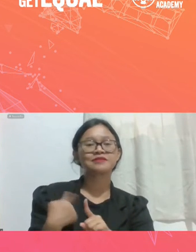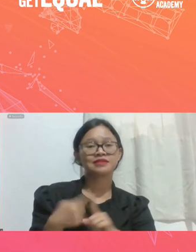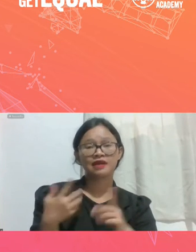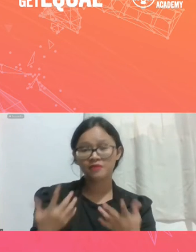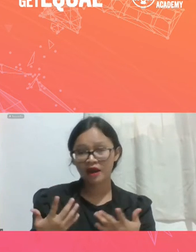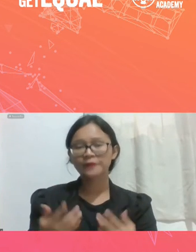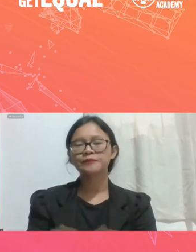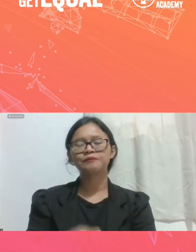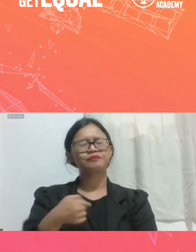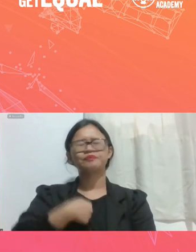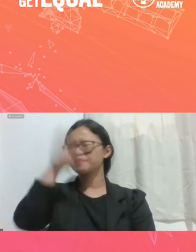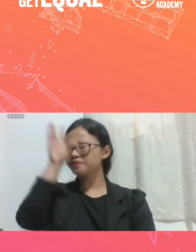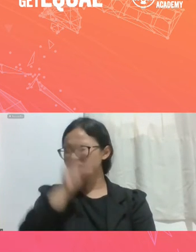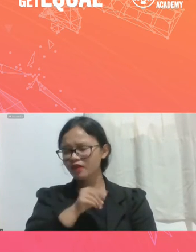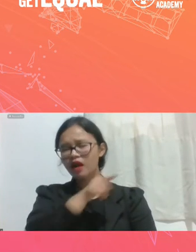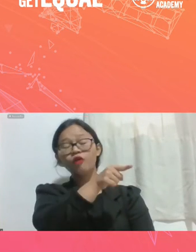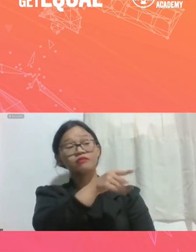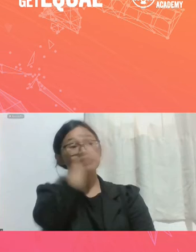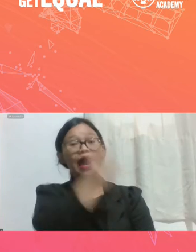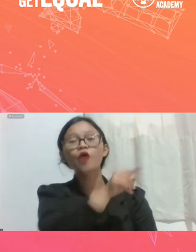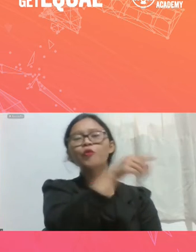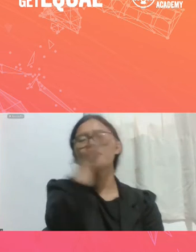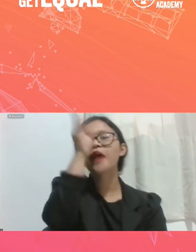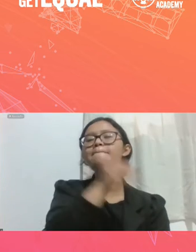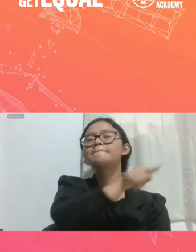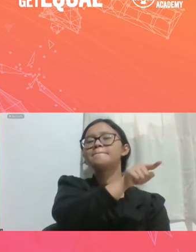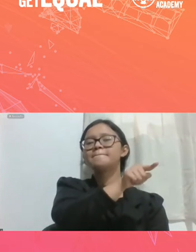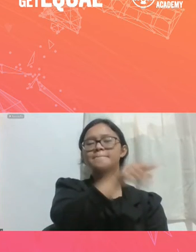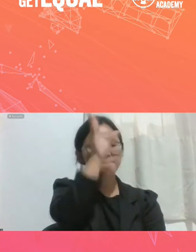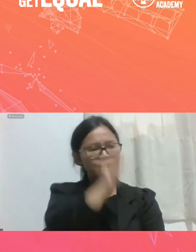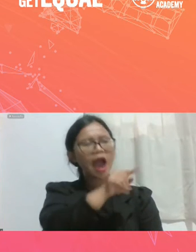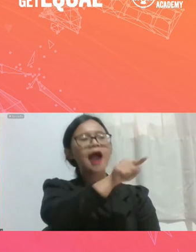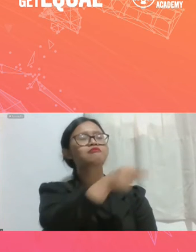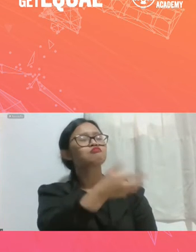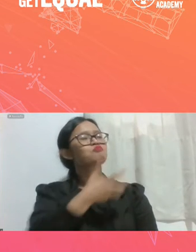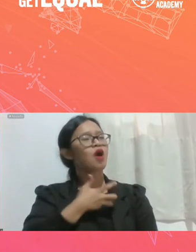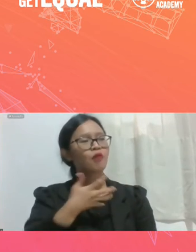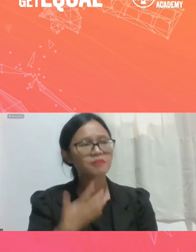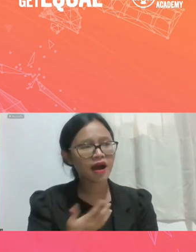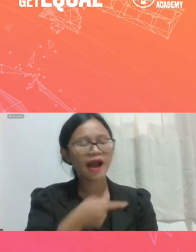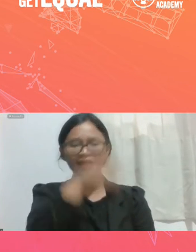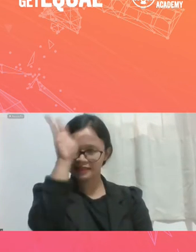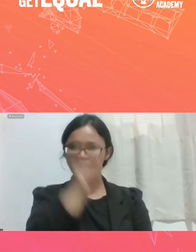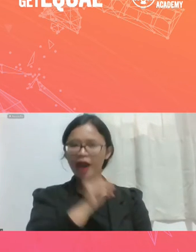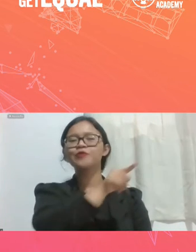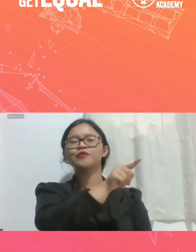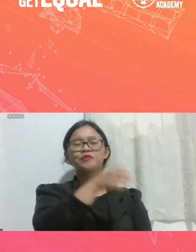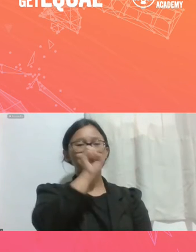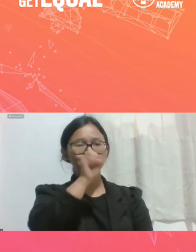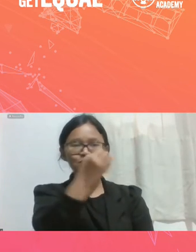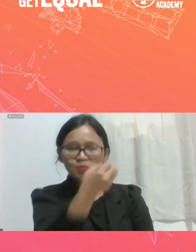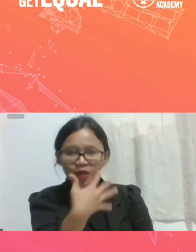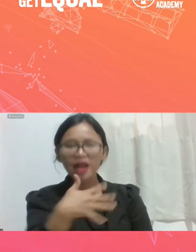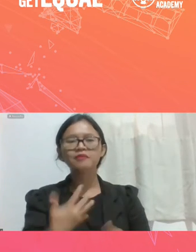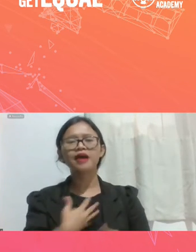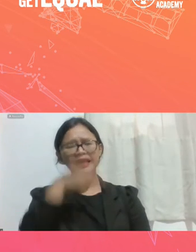bahwa yang dia ungkapkan, dia tahu. Dia tahu apa yang dia ungkapkan. Dia tahu yang dia mau. Saya suka. Kalau ada